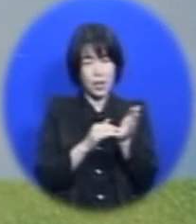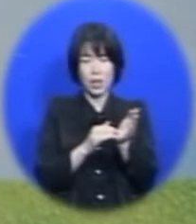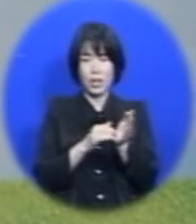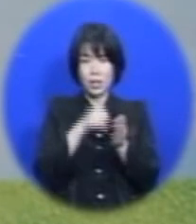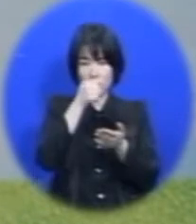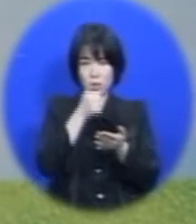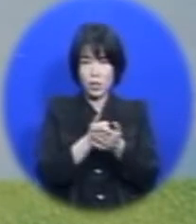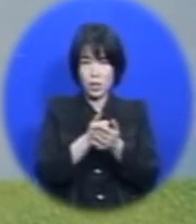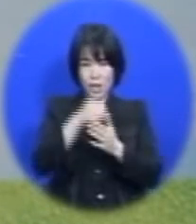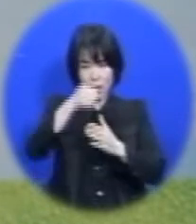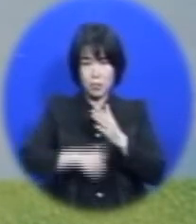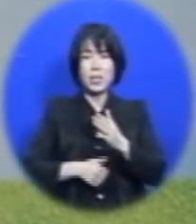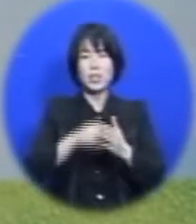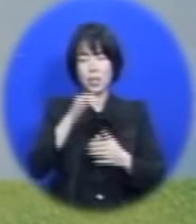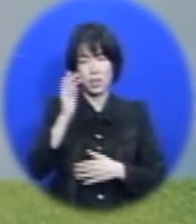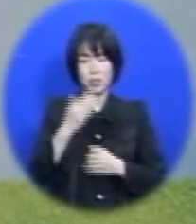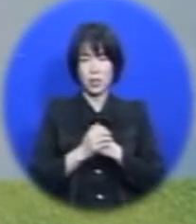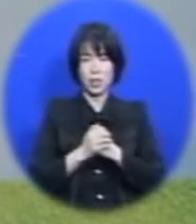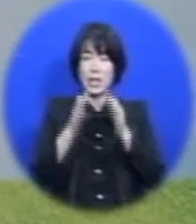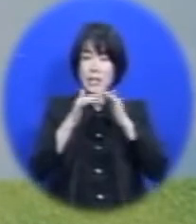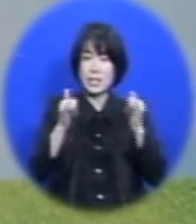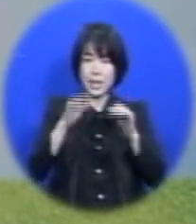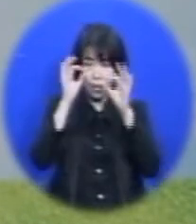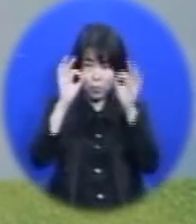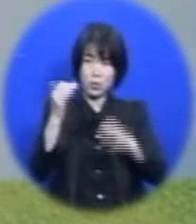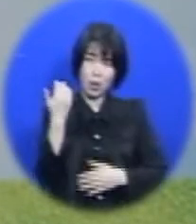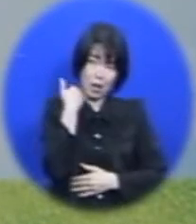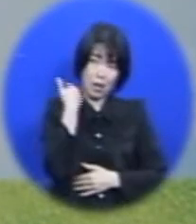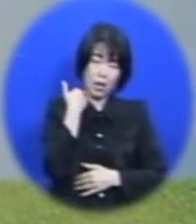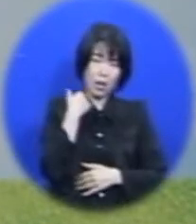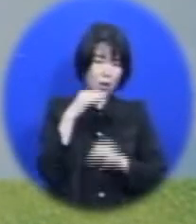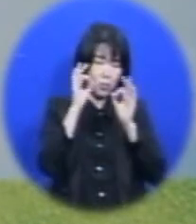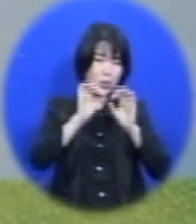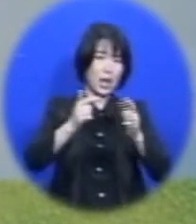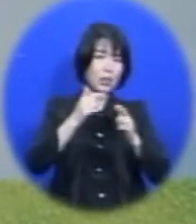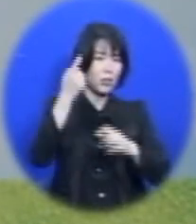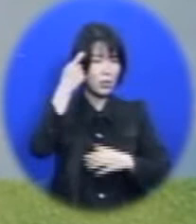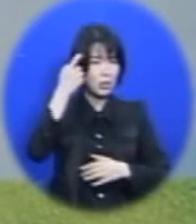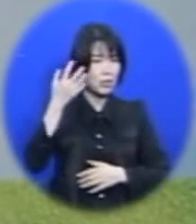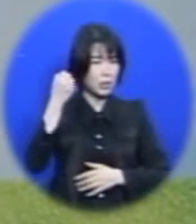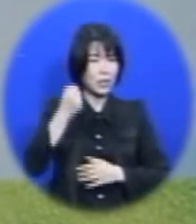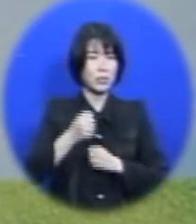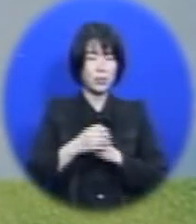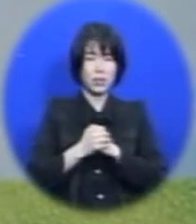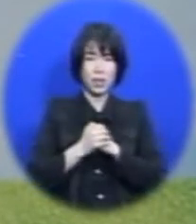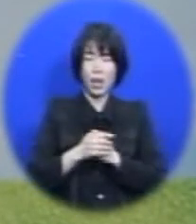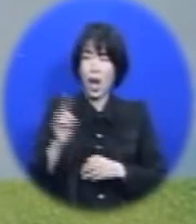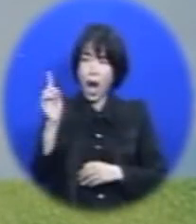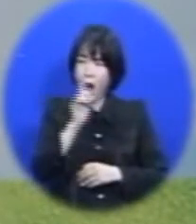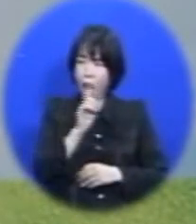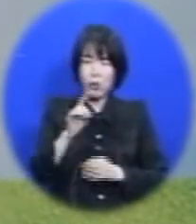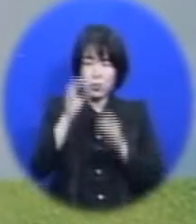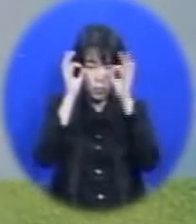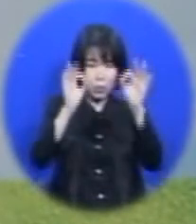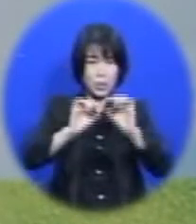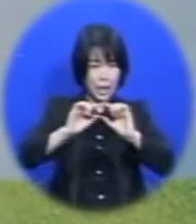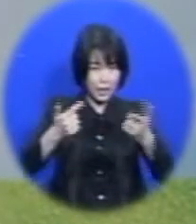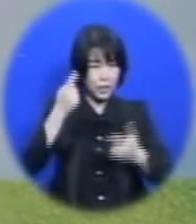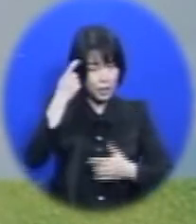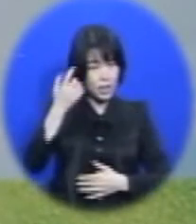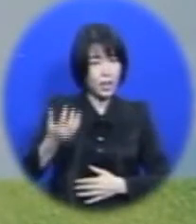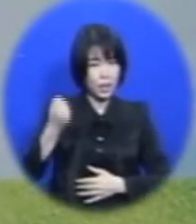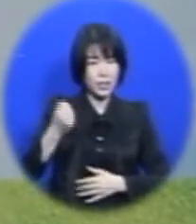함정에 빠진 겁니다. 사람들이 보지 않으면 진짜 아무도 안 보는 줄 아는 거예요. 아무도 안 본다고 생각하니까